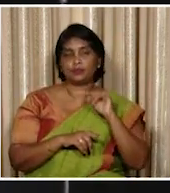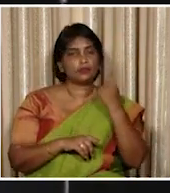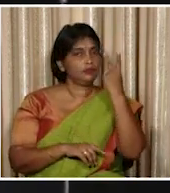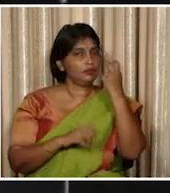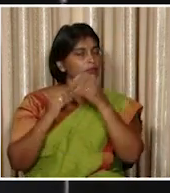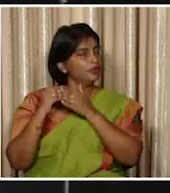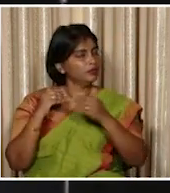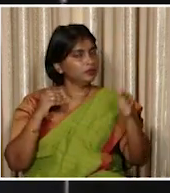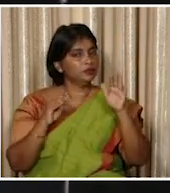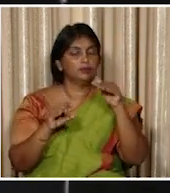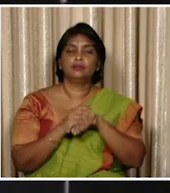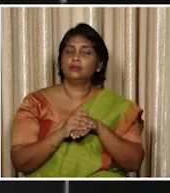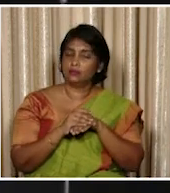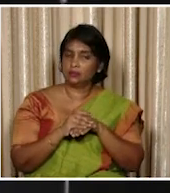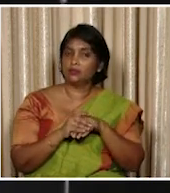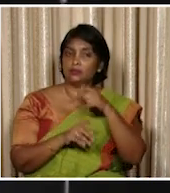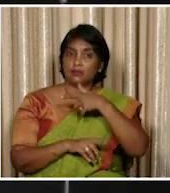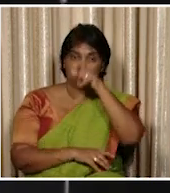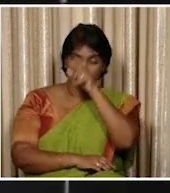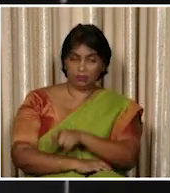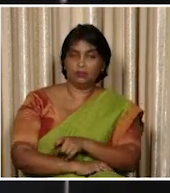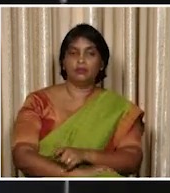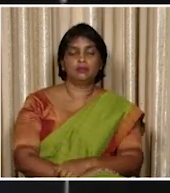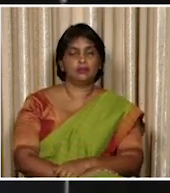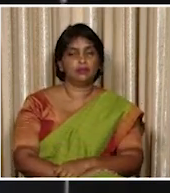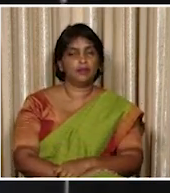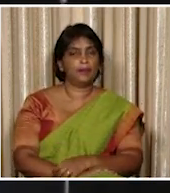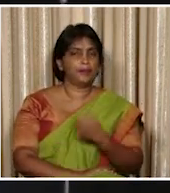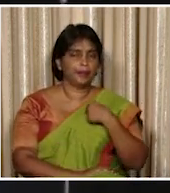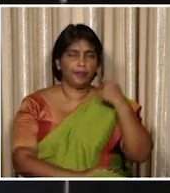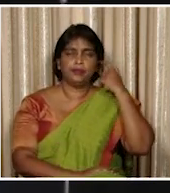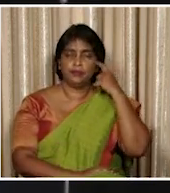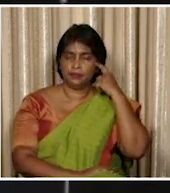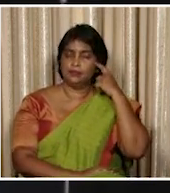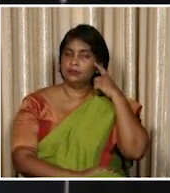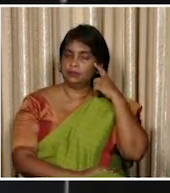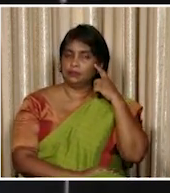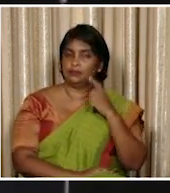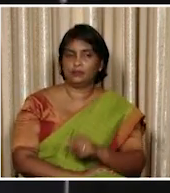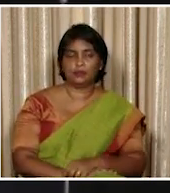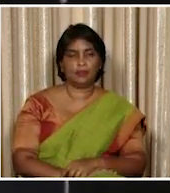2000 වෙනකන් හිටපු එතුමන් මං හිතනවා